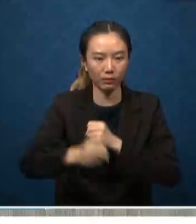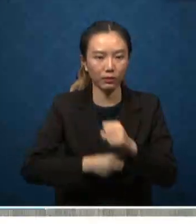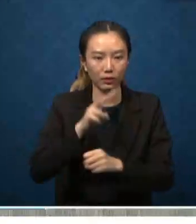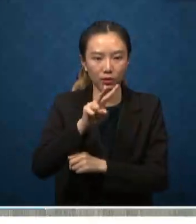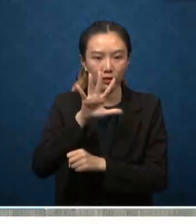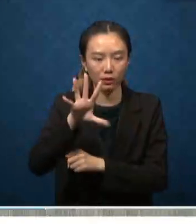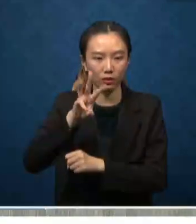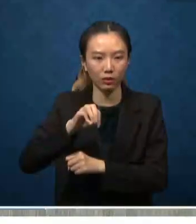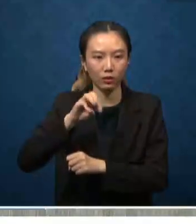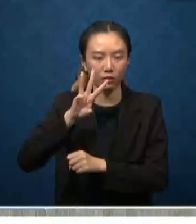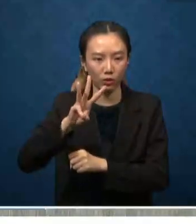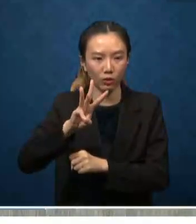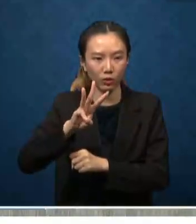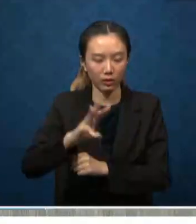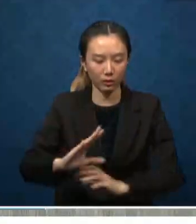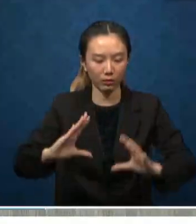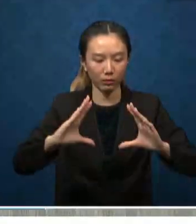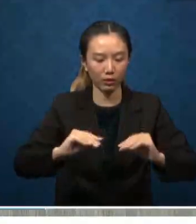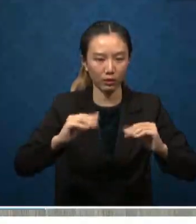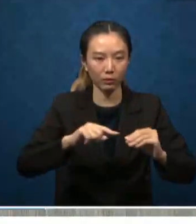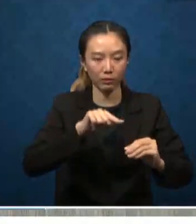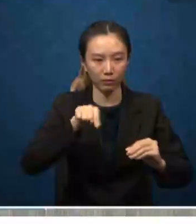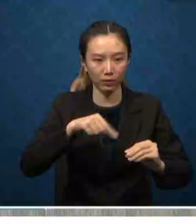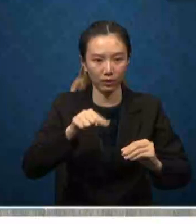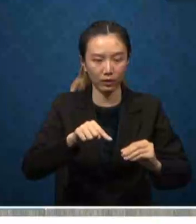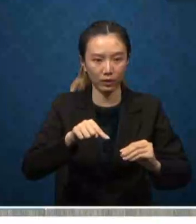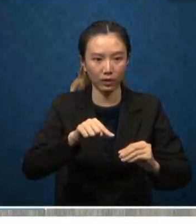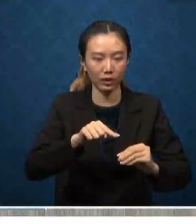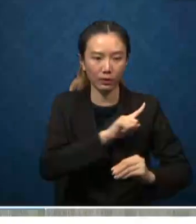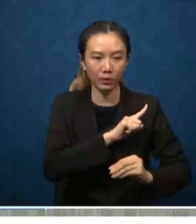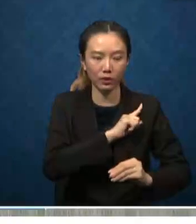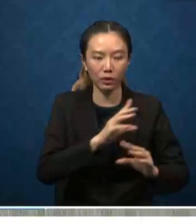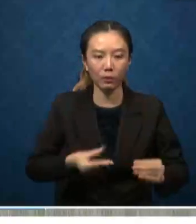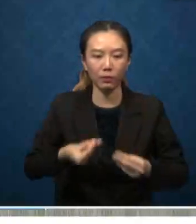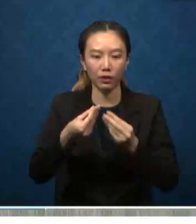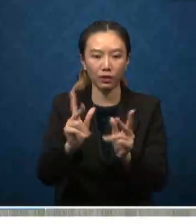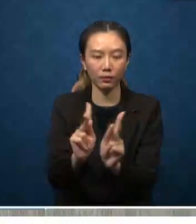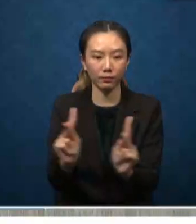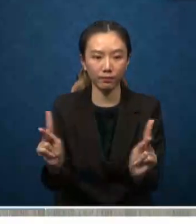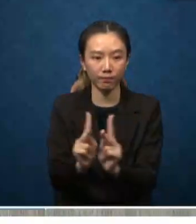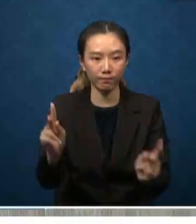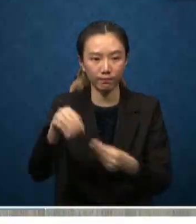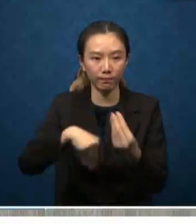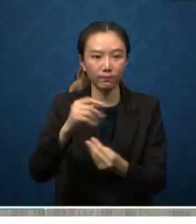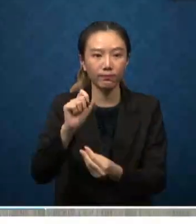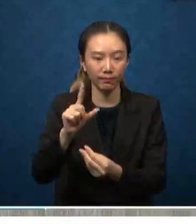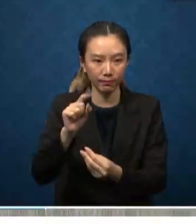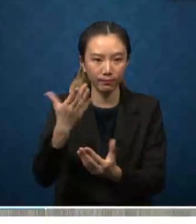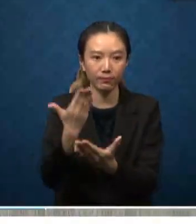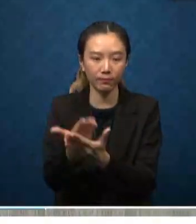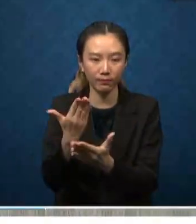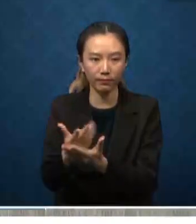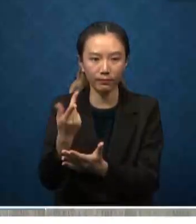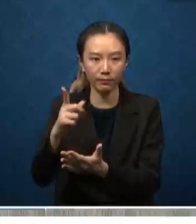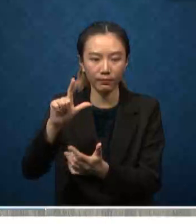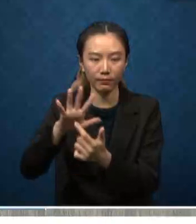26 กรกฎาคม 2566ที่ประชุมมีมติมอบหมายให้คณะกรรมการการเศรษฐกิจการเงินและ